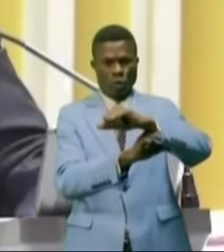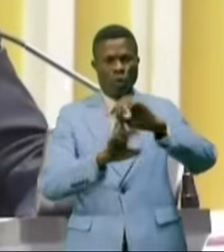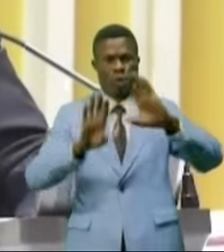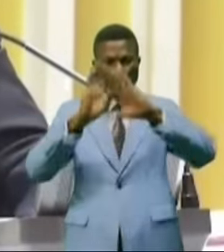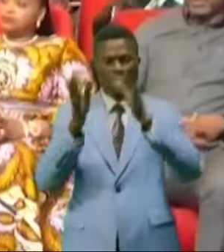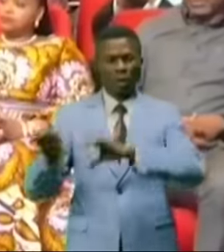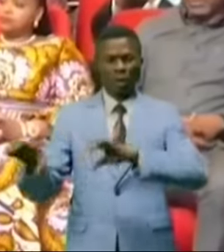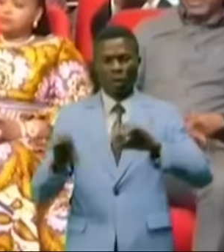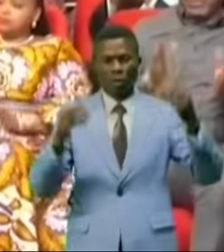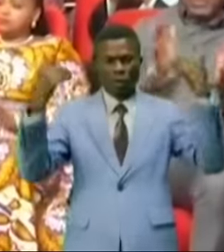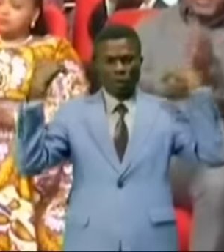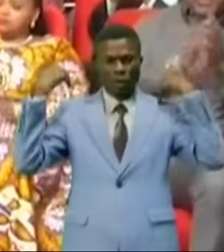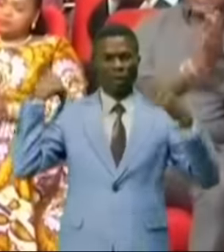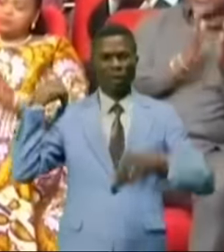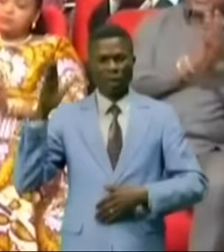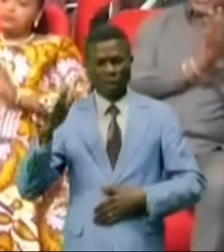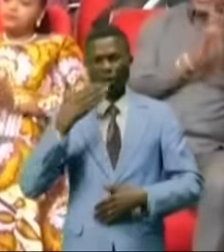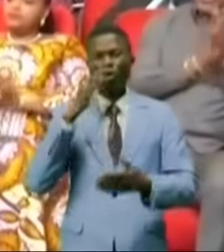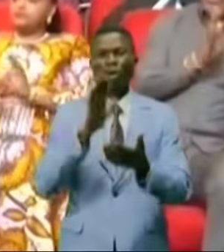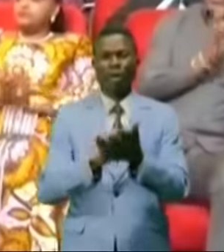actions du chef de l'État.